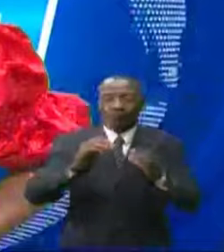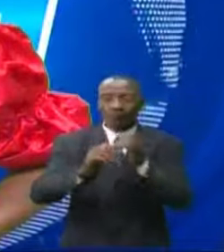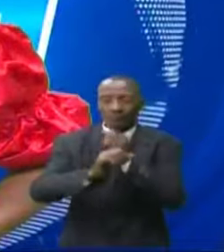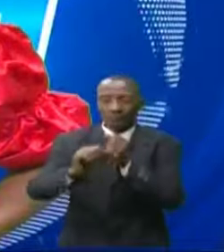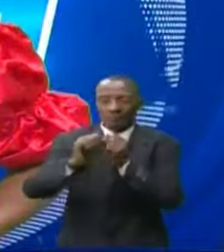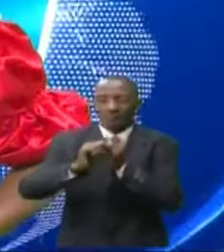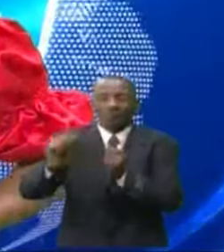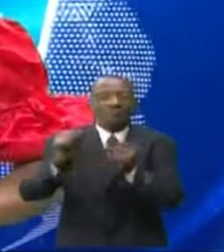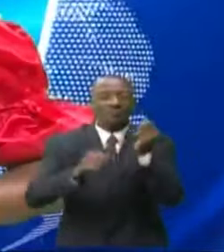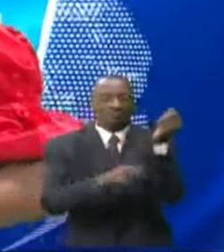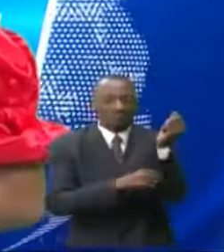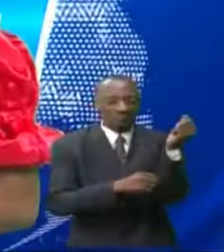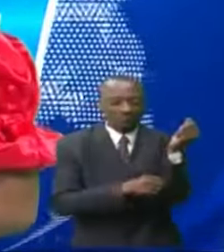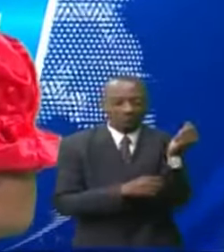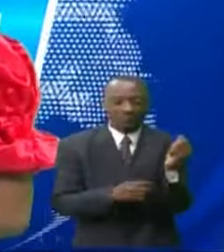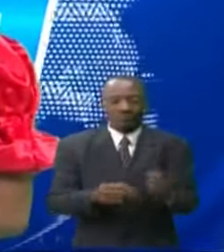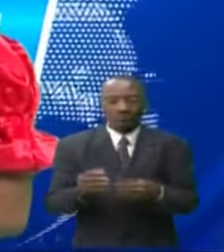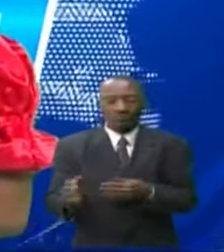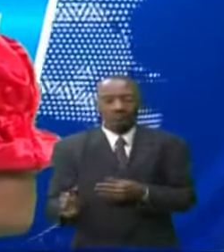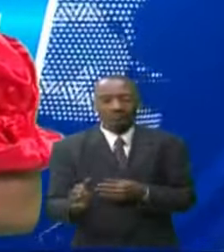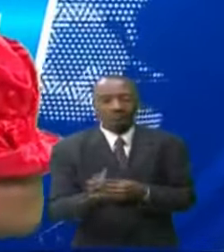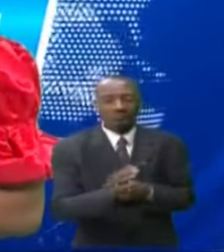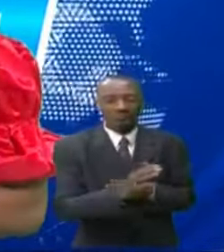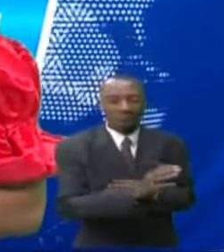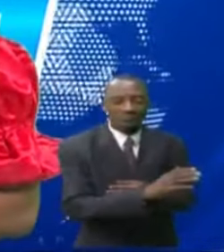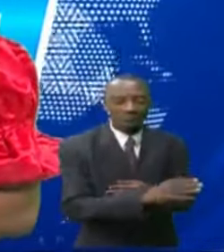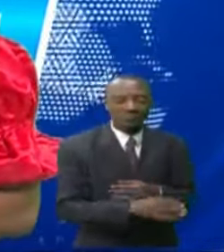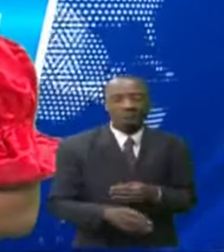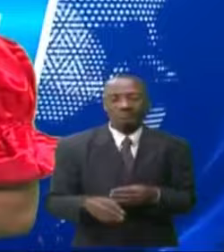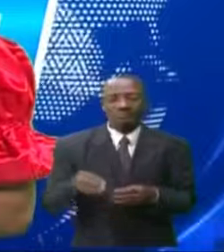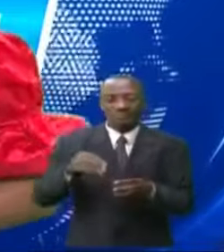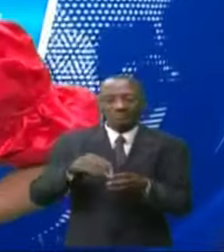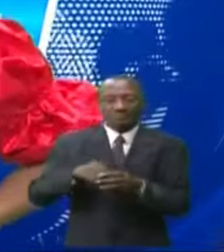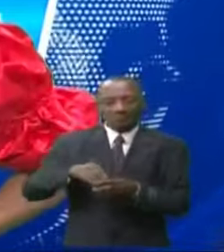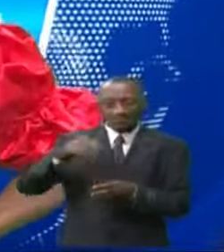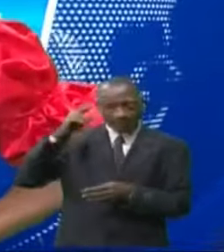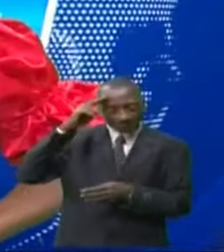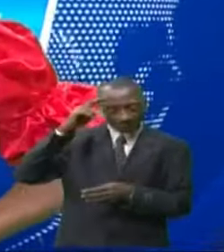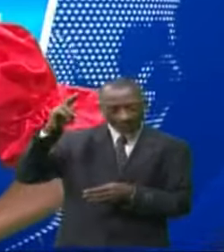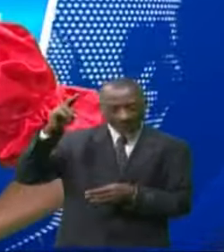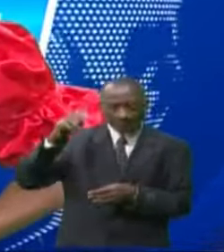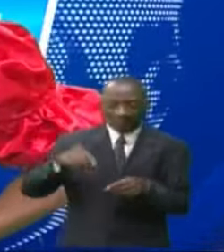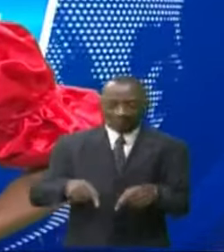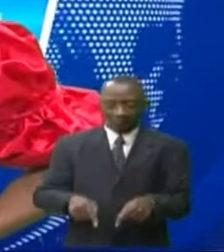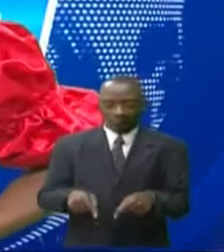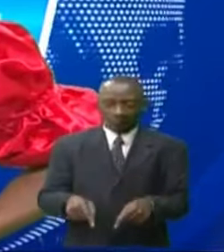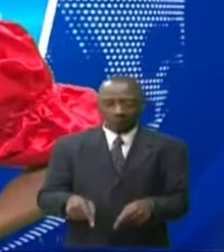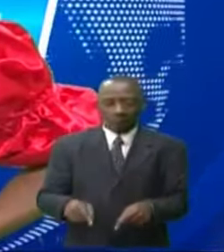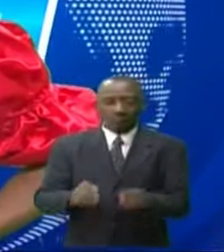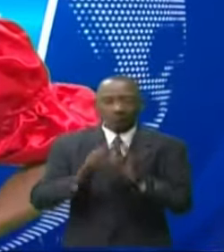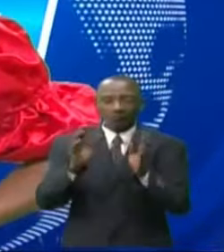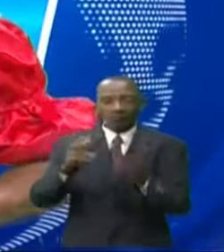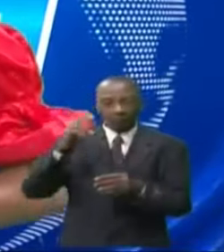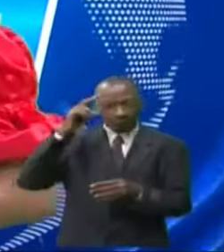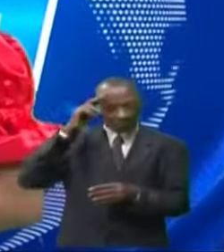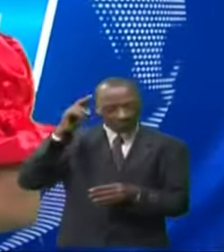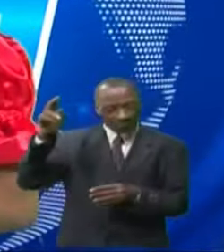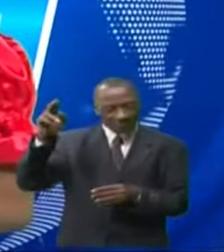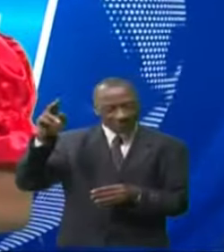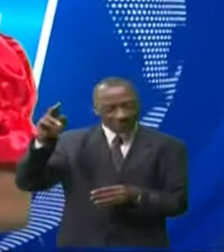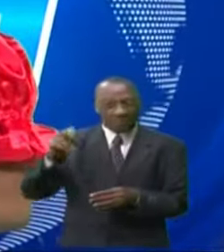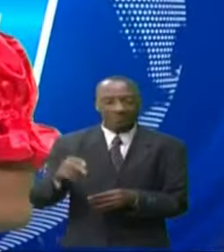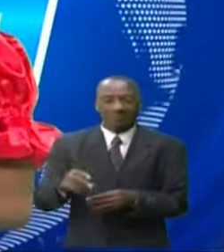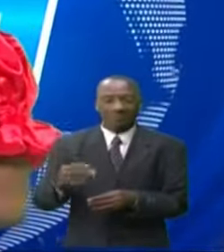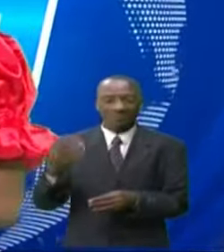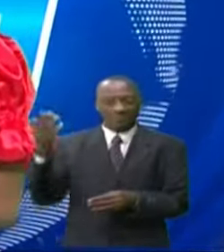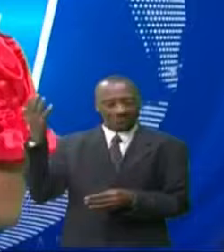prêt et le marché d'elevau dans la commune de Ngaliema à Kinshasa doit revêtir sa plus belle robe le bourgouestre